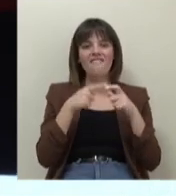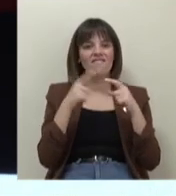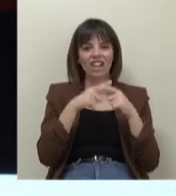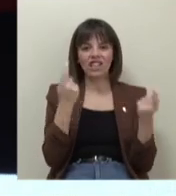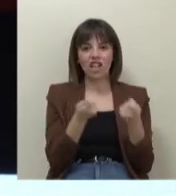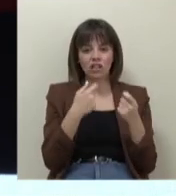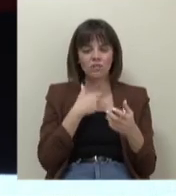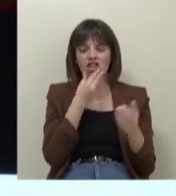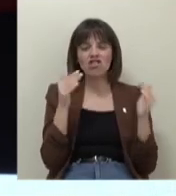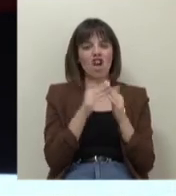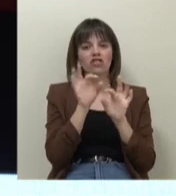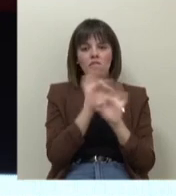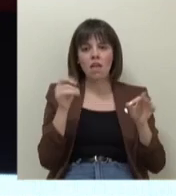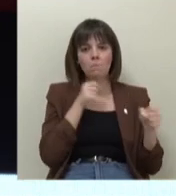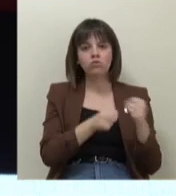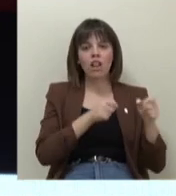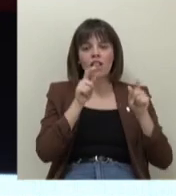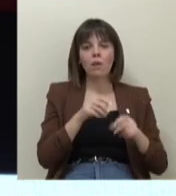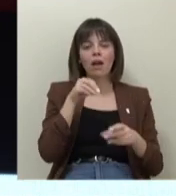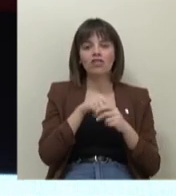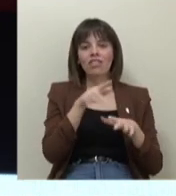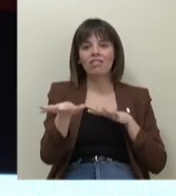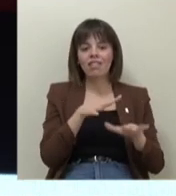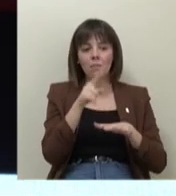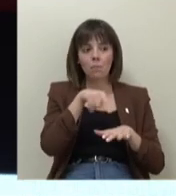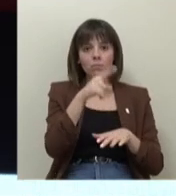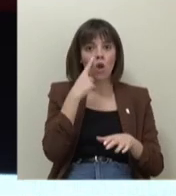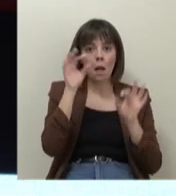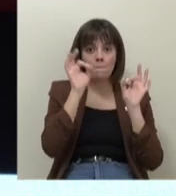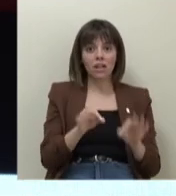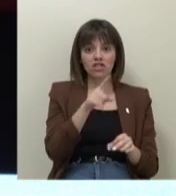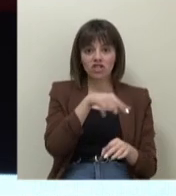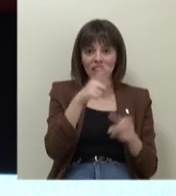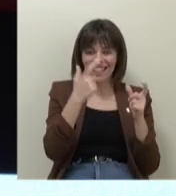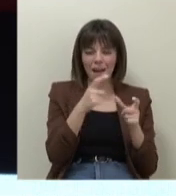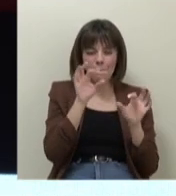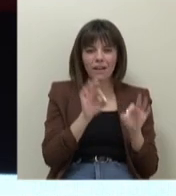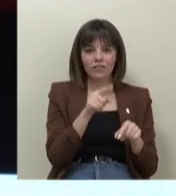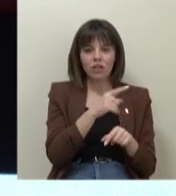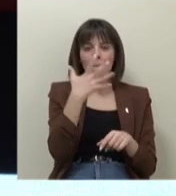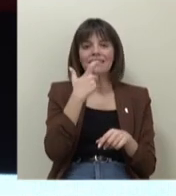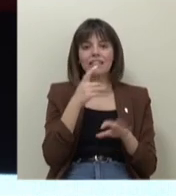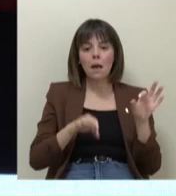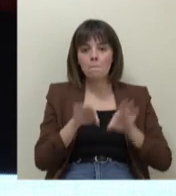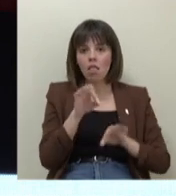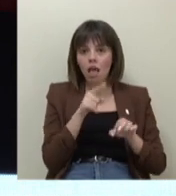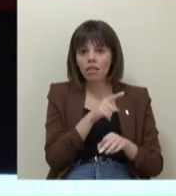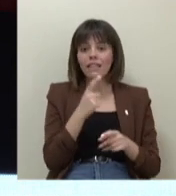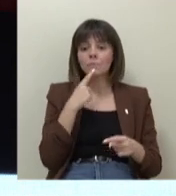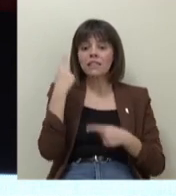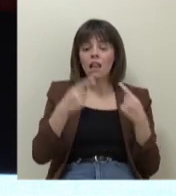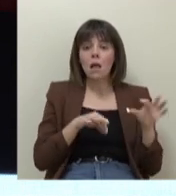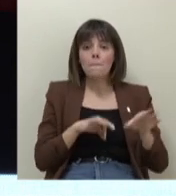yakışır mücadele etmek için deprem kuşaklarımızdan başlayacak. 5 yıllık planlarla,